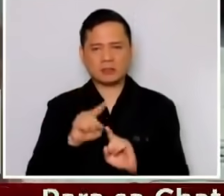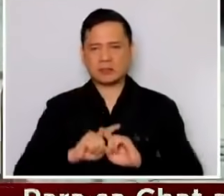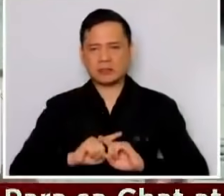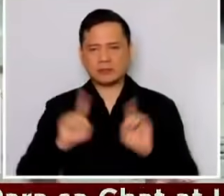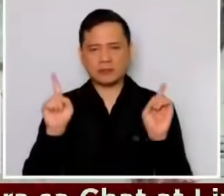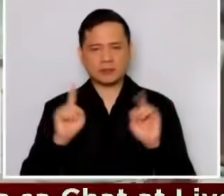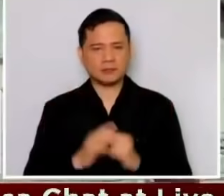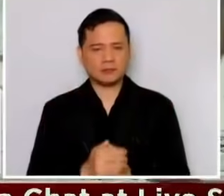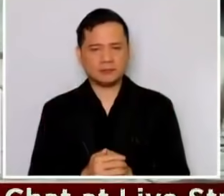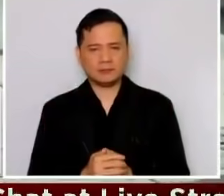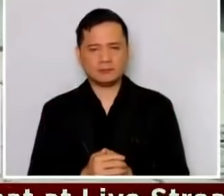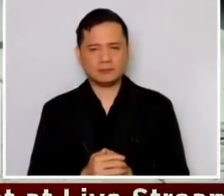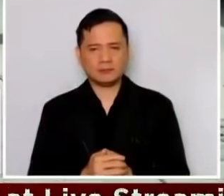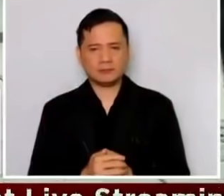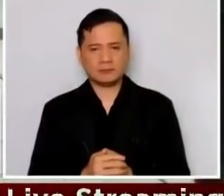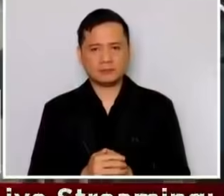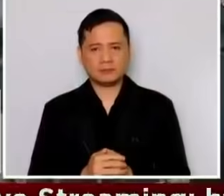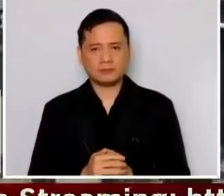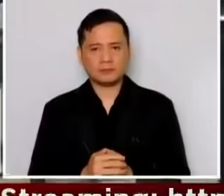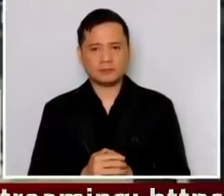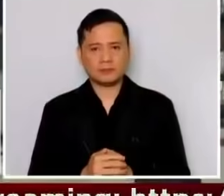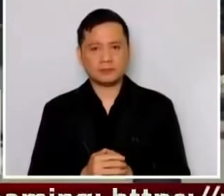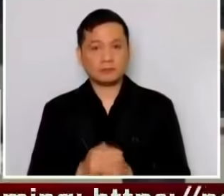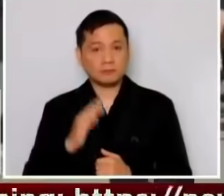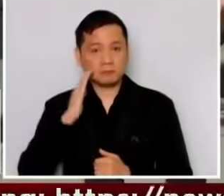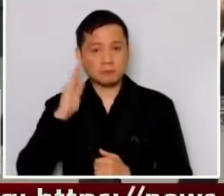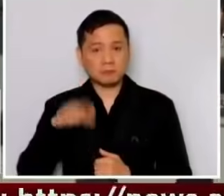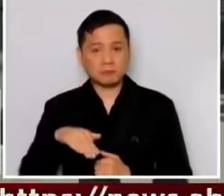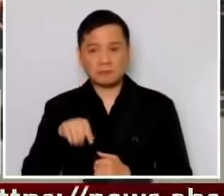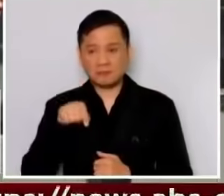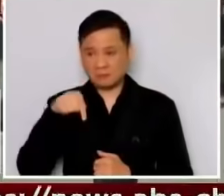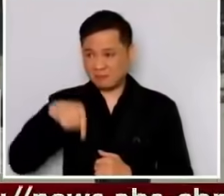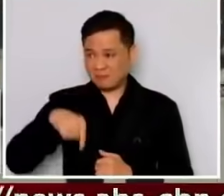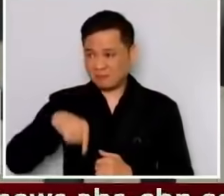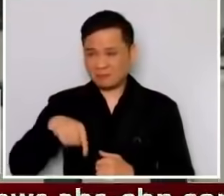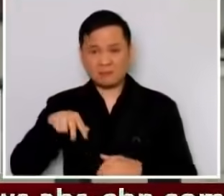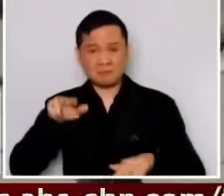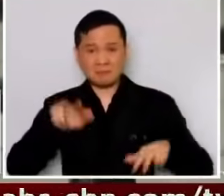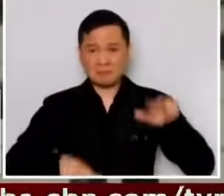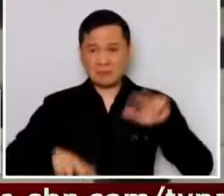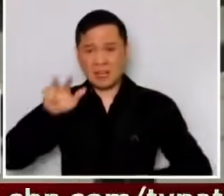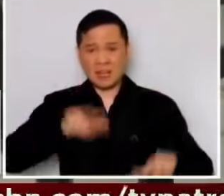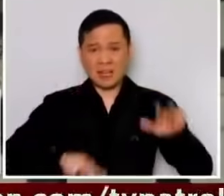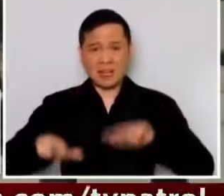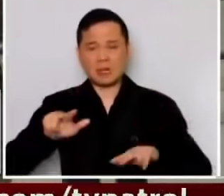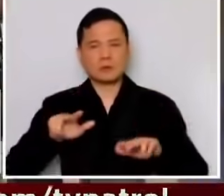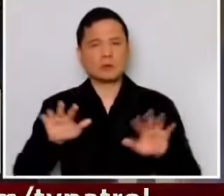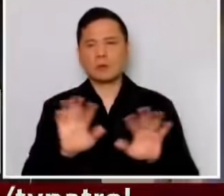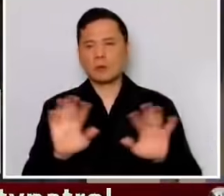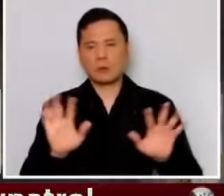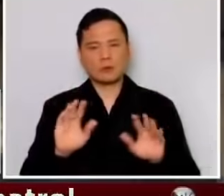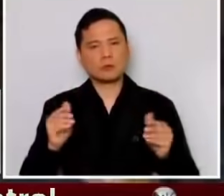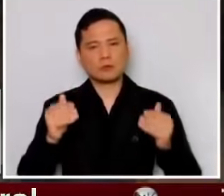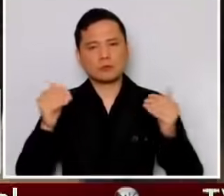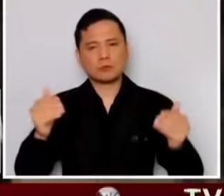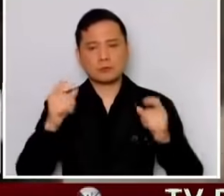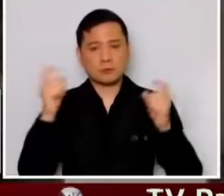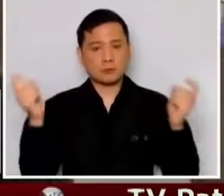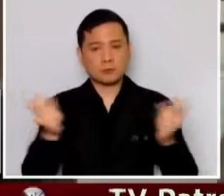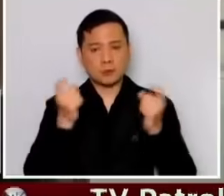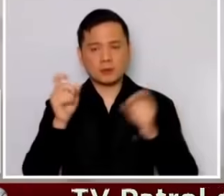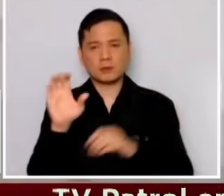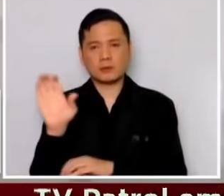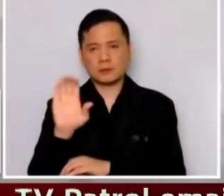kung siya ang tatanungin, hindi kailangang magpanik at sa halip ay ipagdiwang ang Pasko nang napapanatili ang mataas na antas